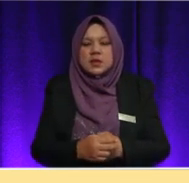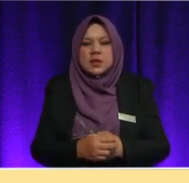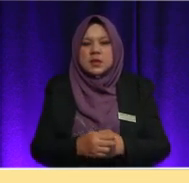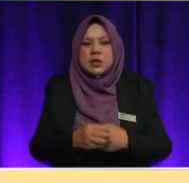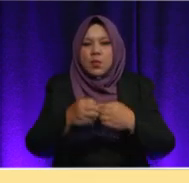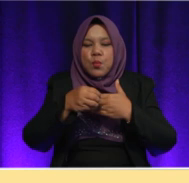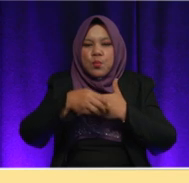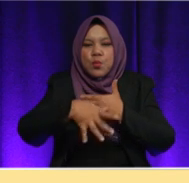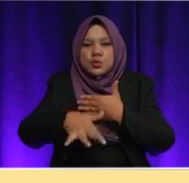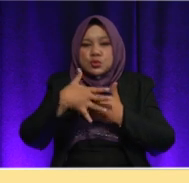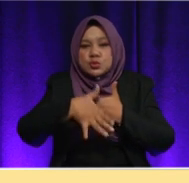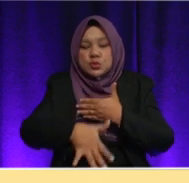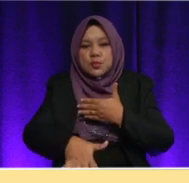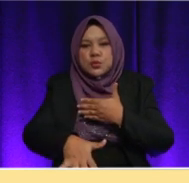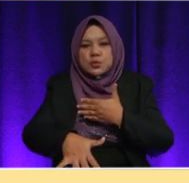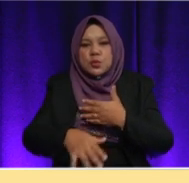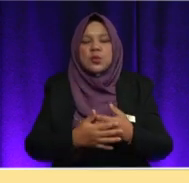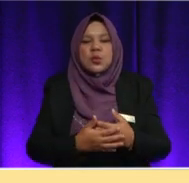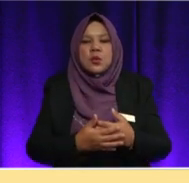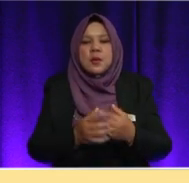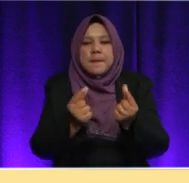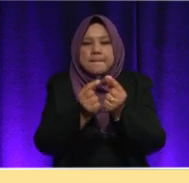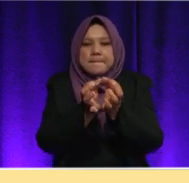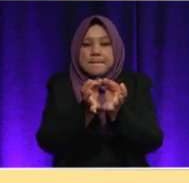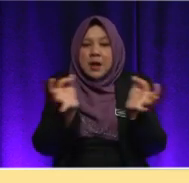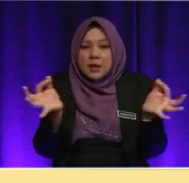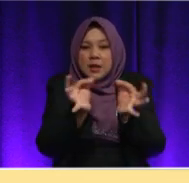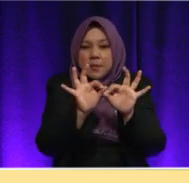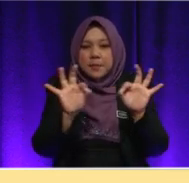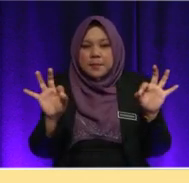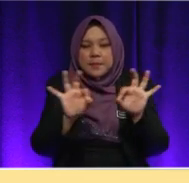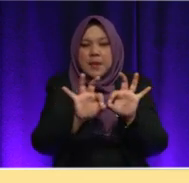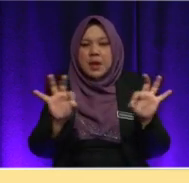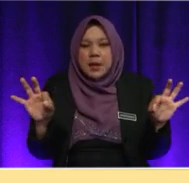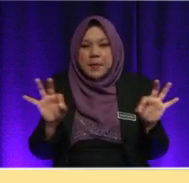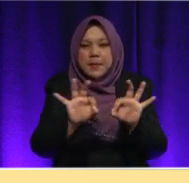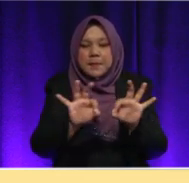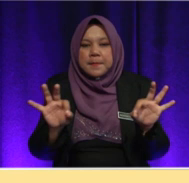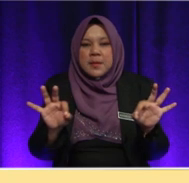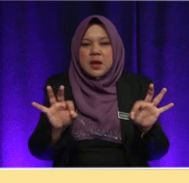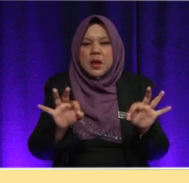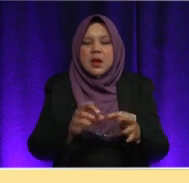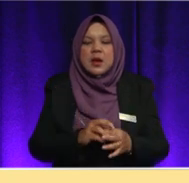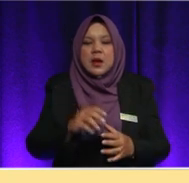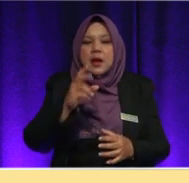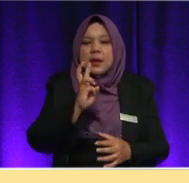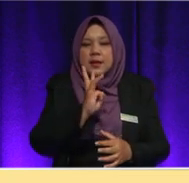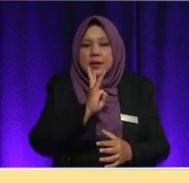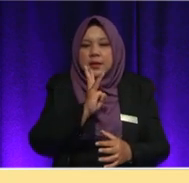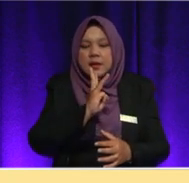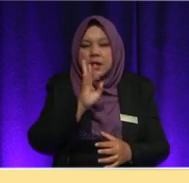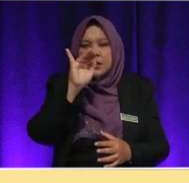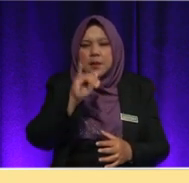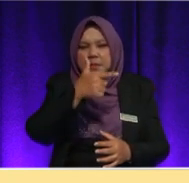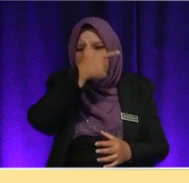Kerja Cari gali kebocoran pae kebocoran Adi punya spam ataupun sebagainya akan